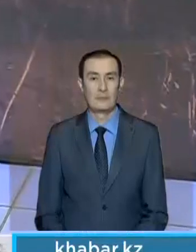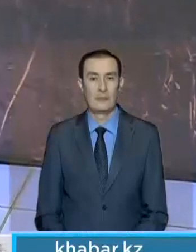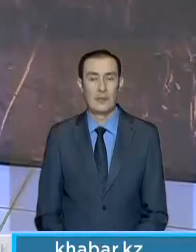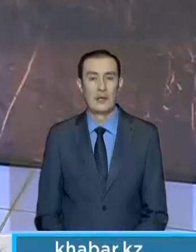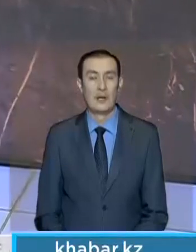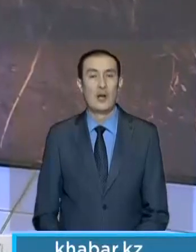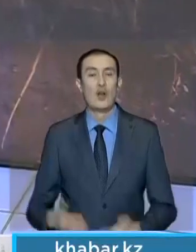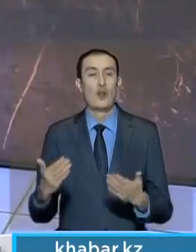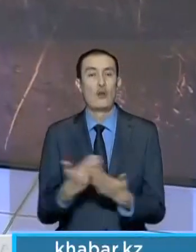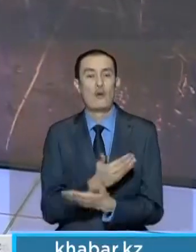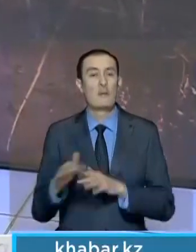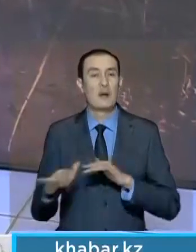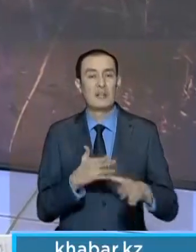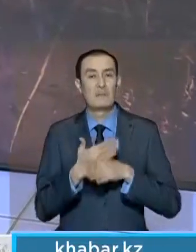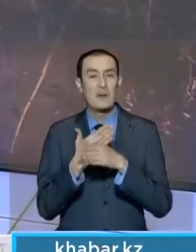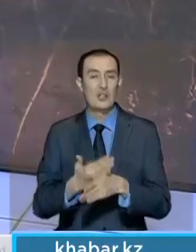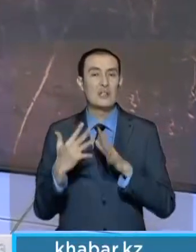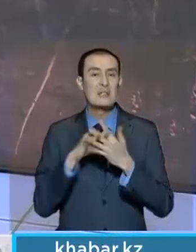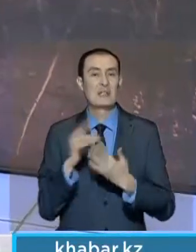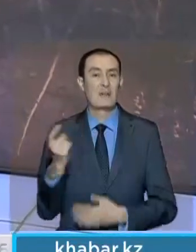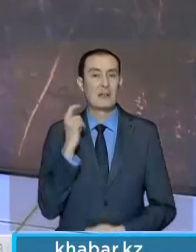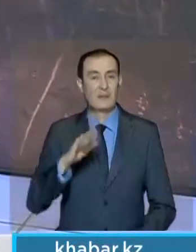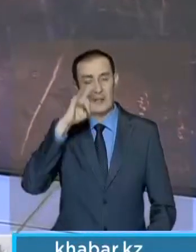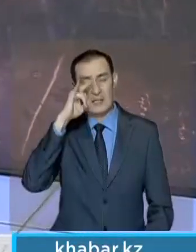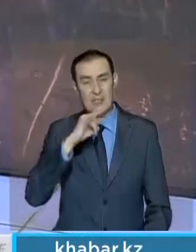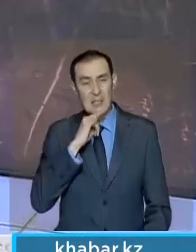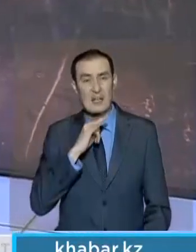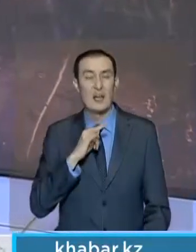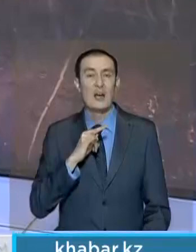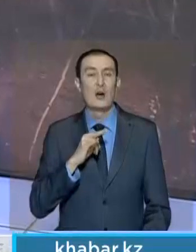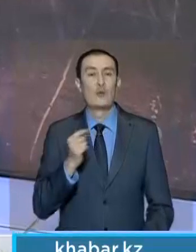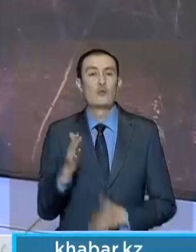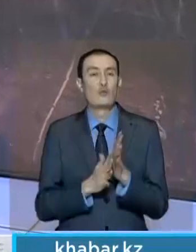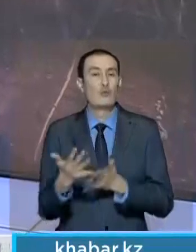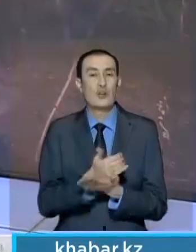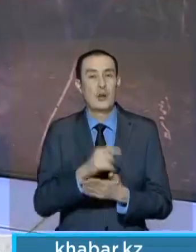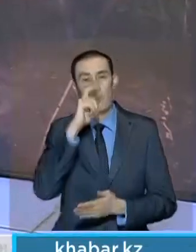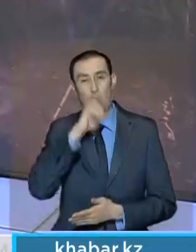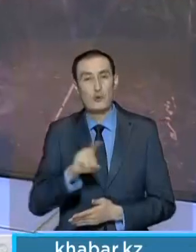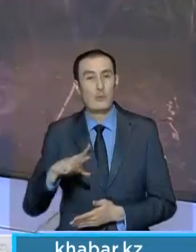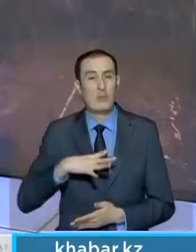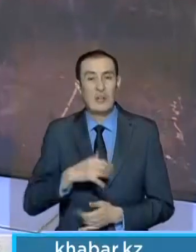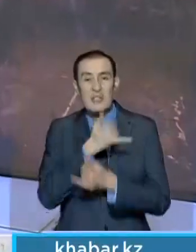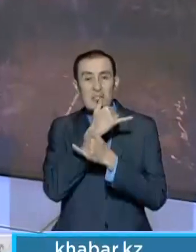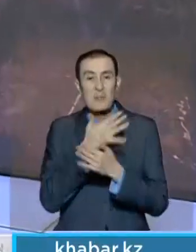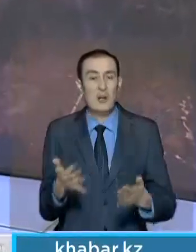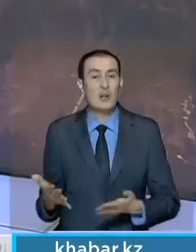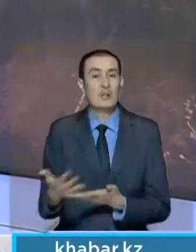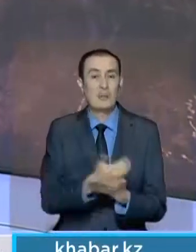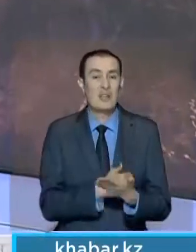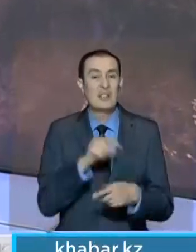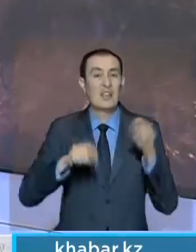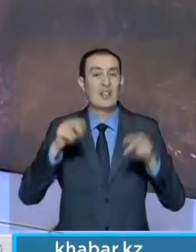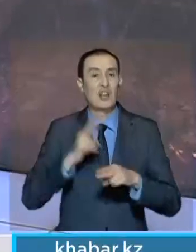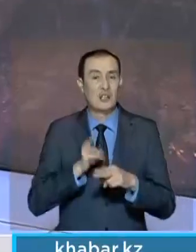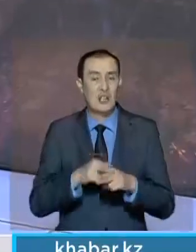к другим темам новый механизм поддержки аграриев или в Казахстане низко качественный урожай который сельчане Актюбинской области не смогли своевременно убрать из